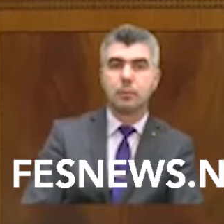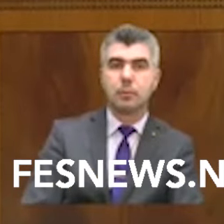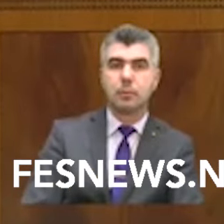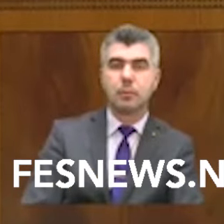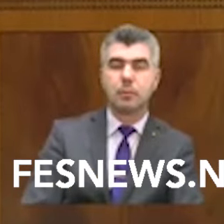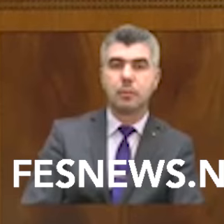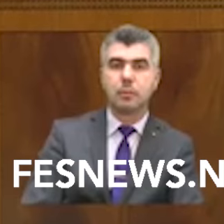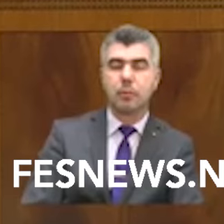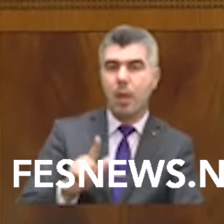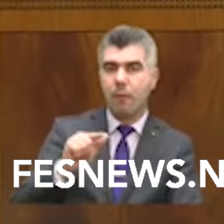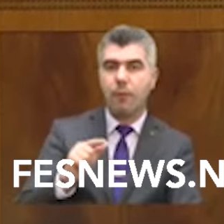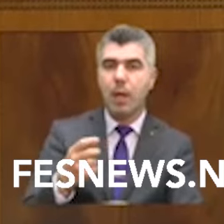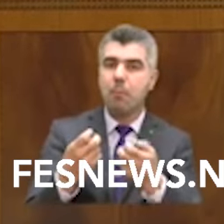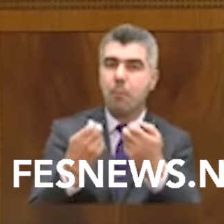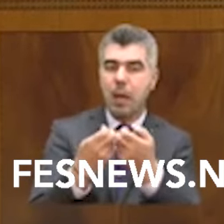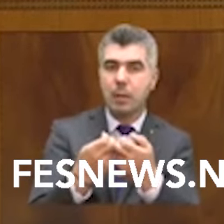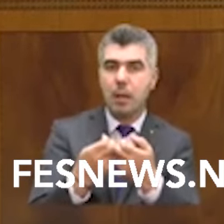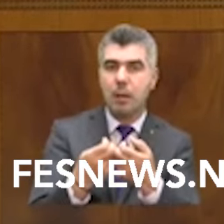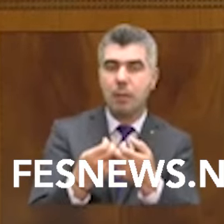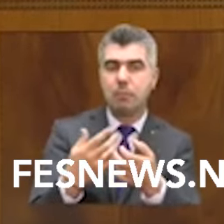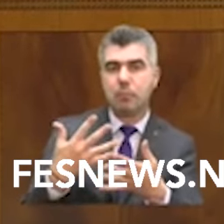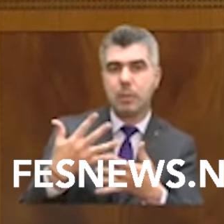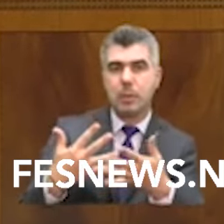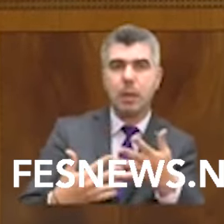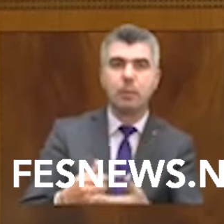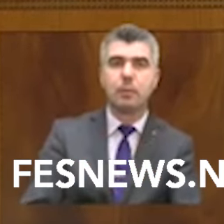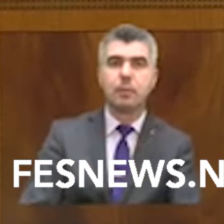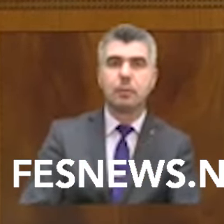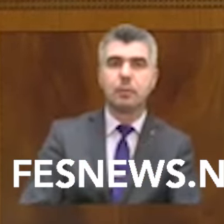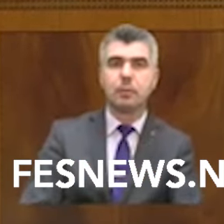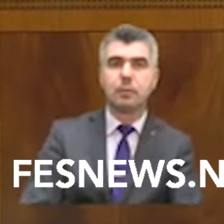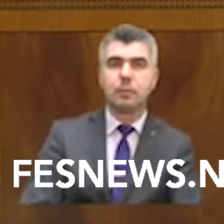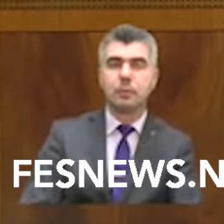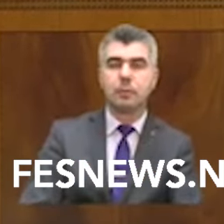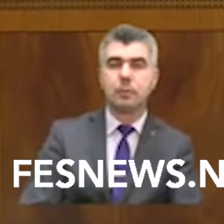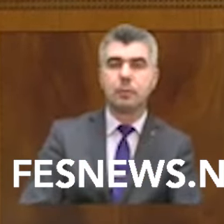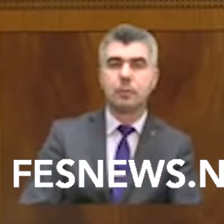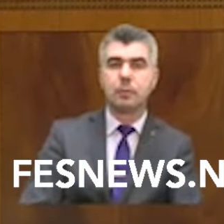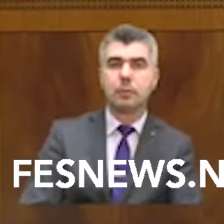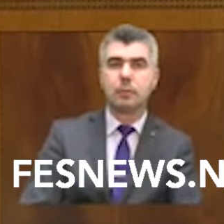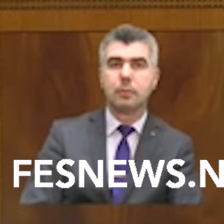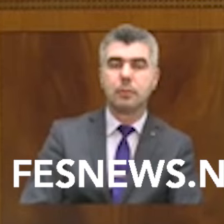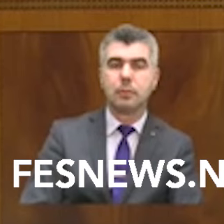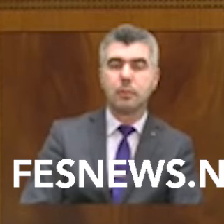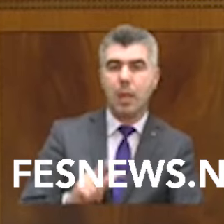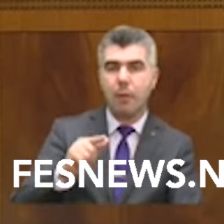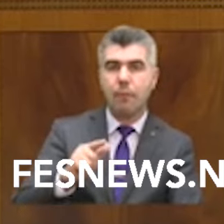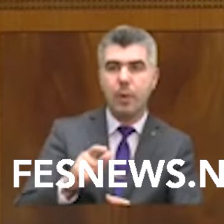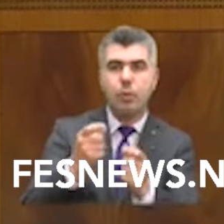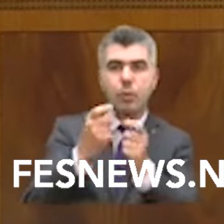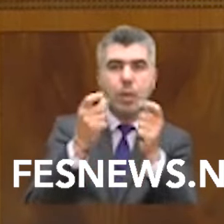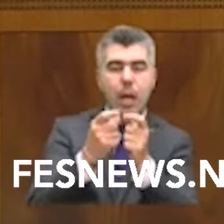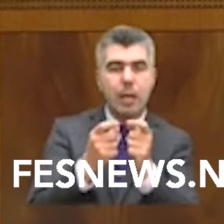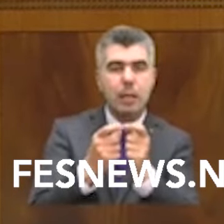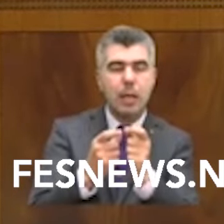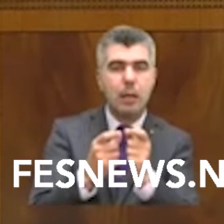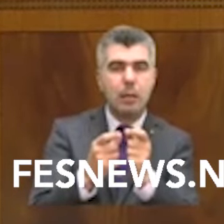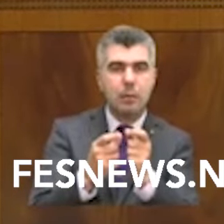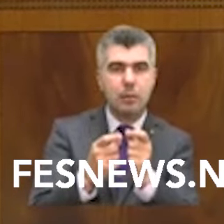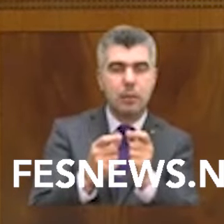وكاين امثله، انا قالوا لي دي des entrepreneurs sera بناو